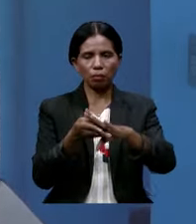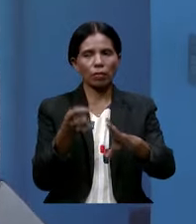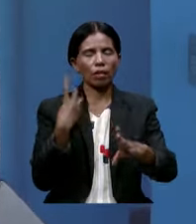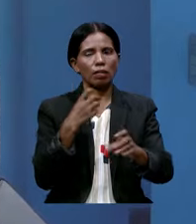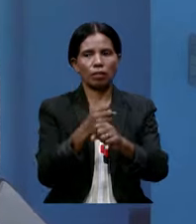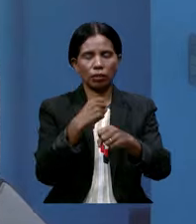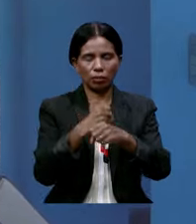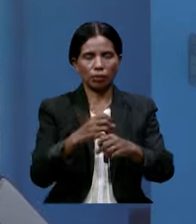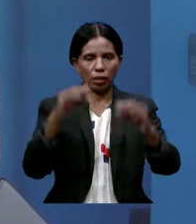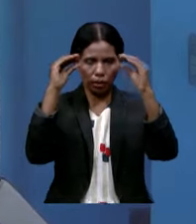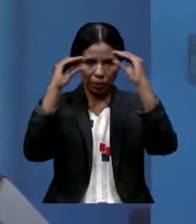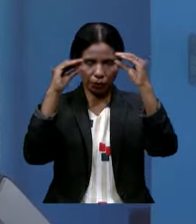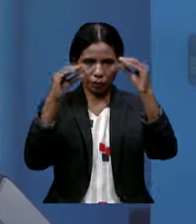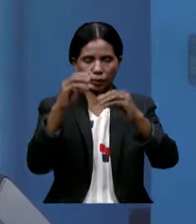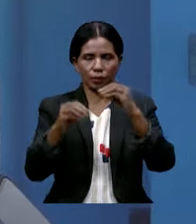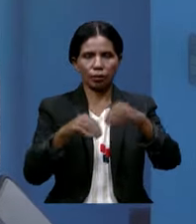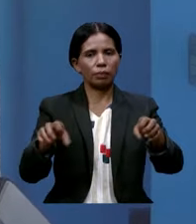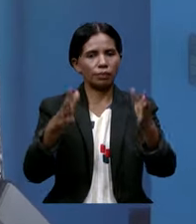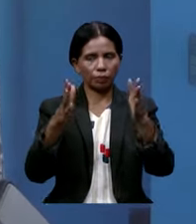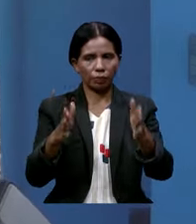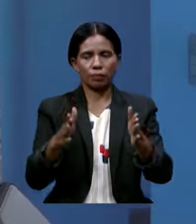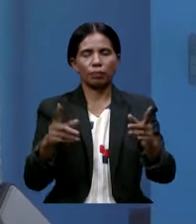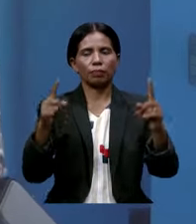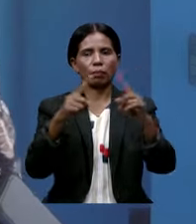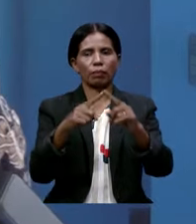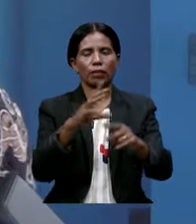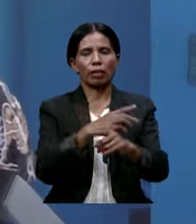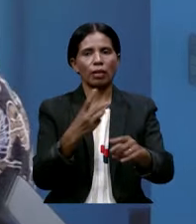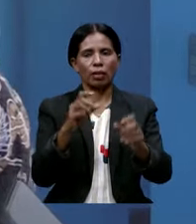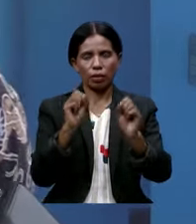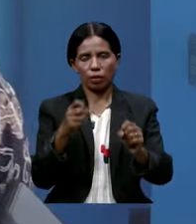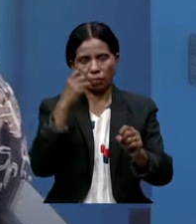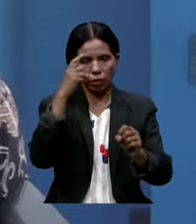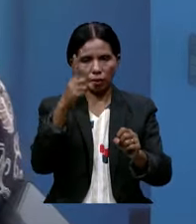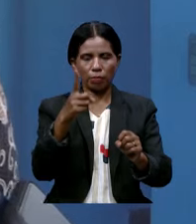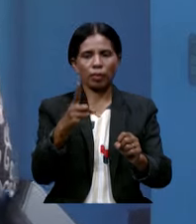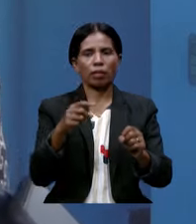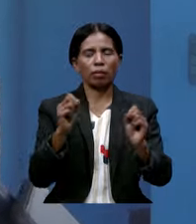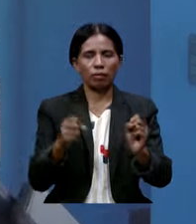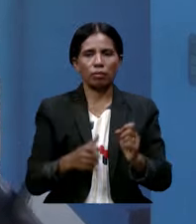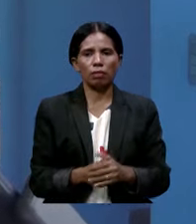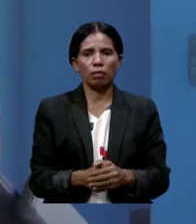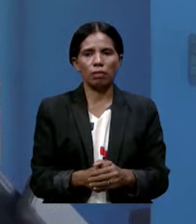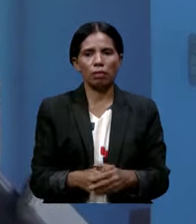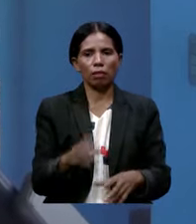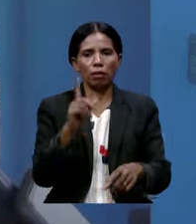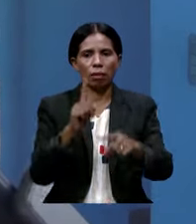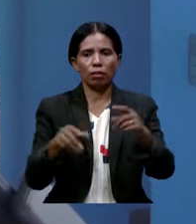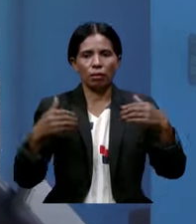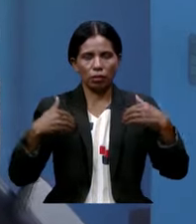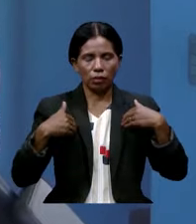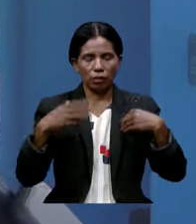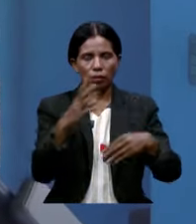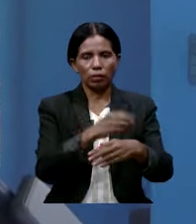melakukan edukasi ke pegawai kami dan ke nasabah kami agar lebih hati-hati lagi lebih waspada agar tidak terdampak kerugian